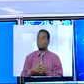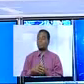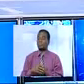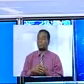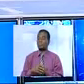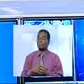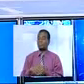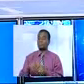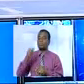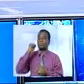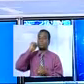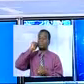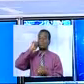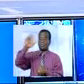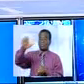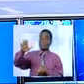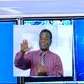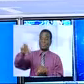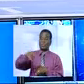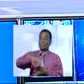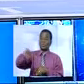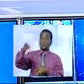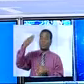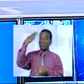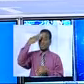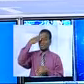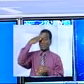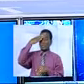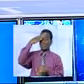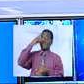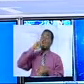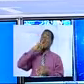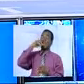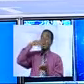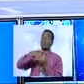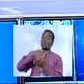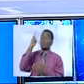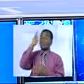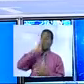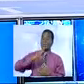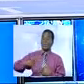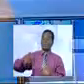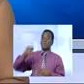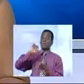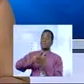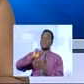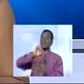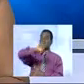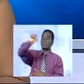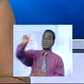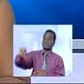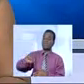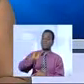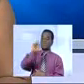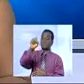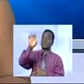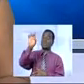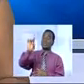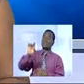La femme, vous le savez, est encore à l'honneur ce samedi 8